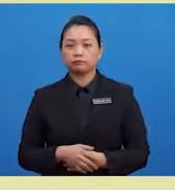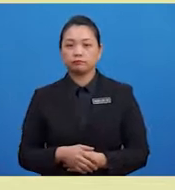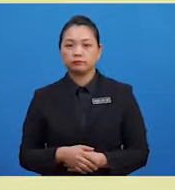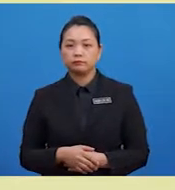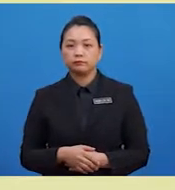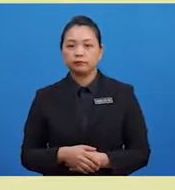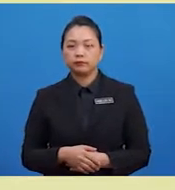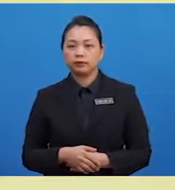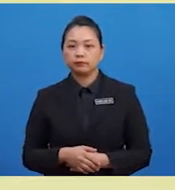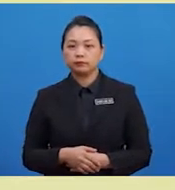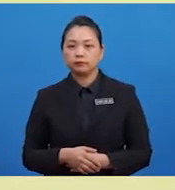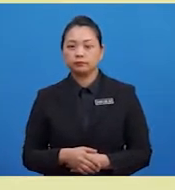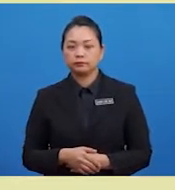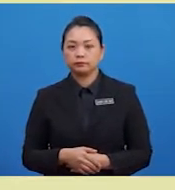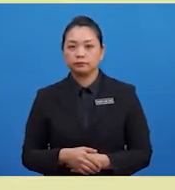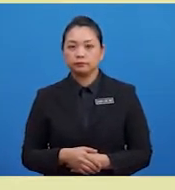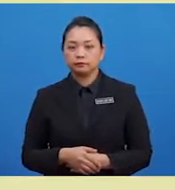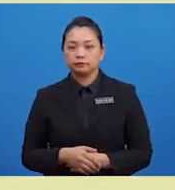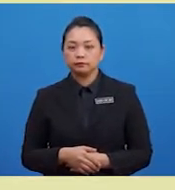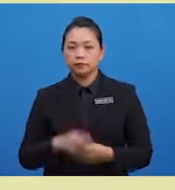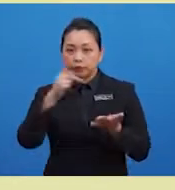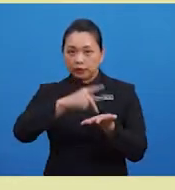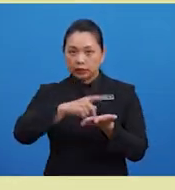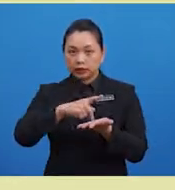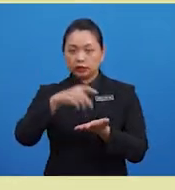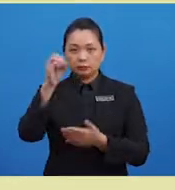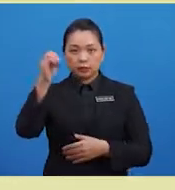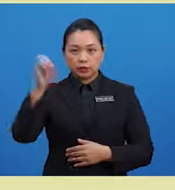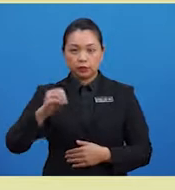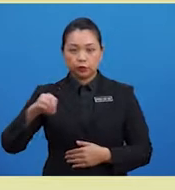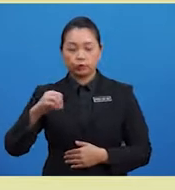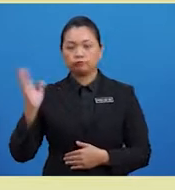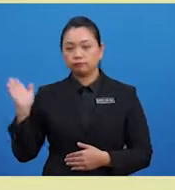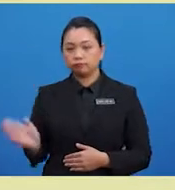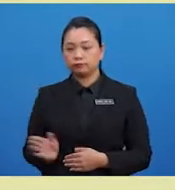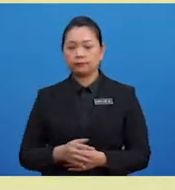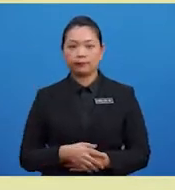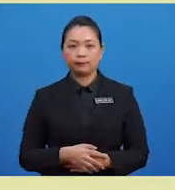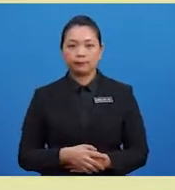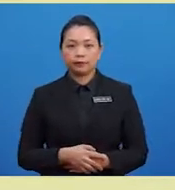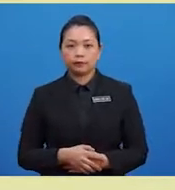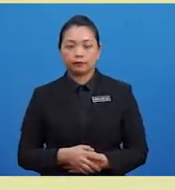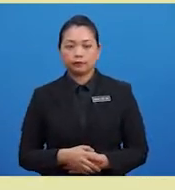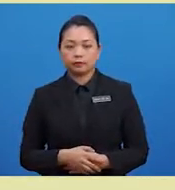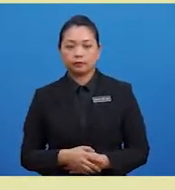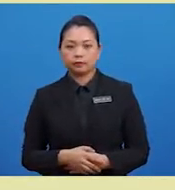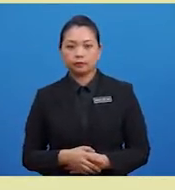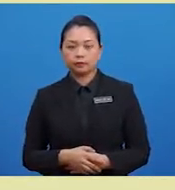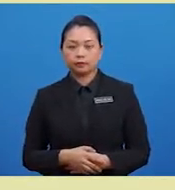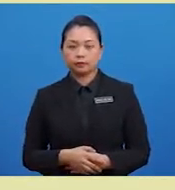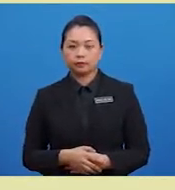biji. Oleh itu, peratus penetasan telur ayam adalah 79 dibahagikan